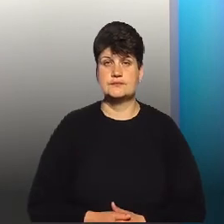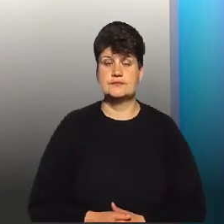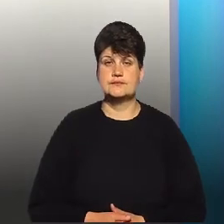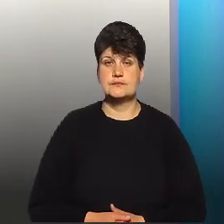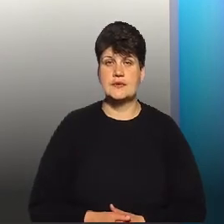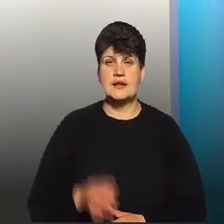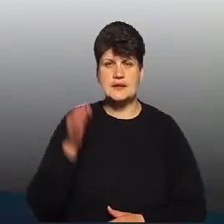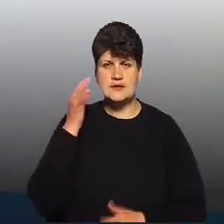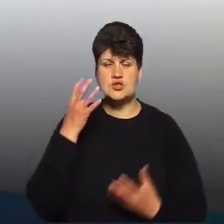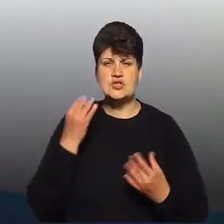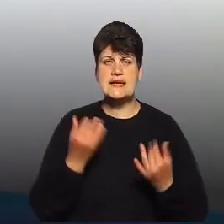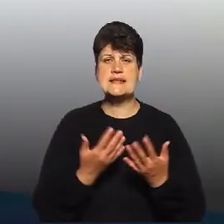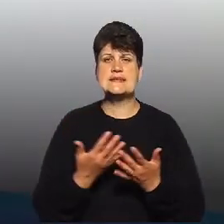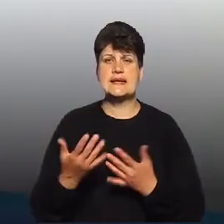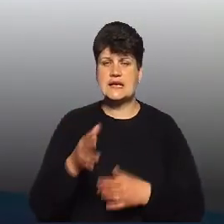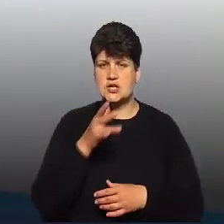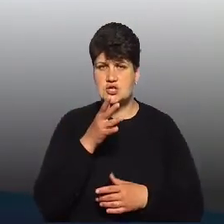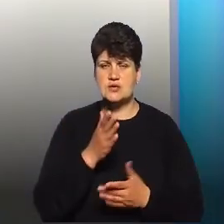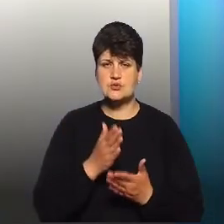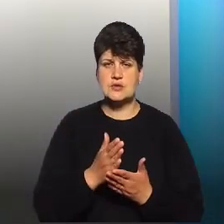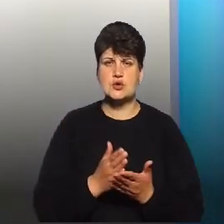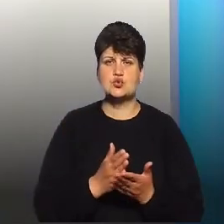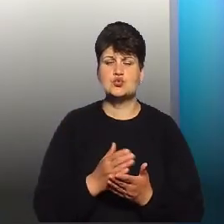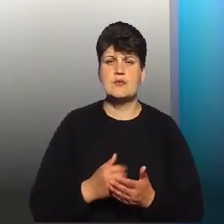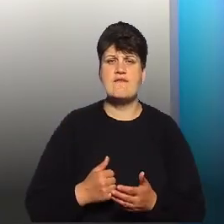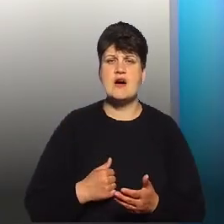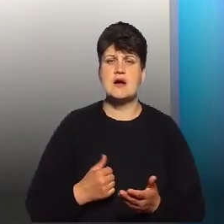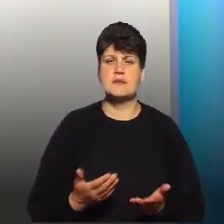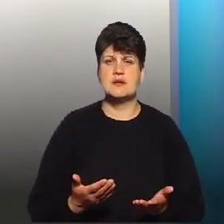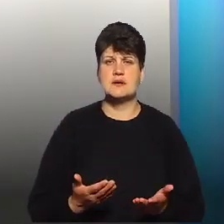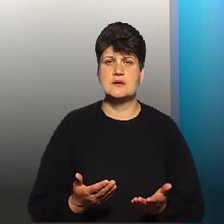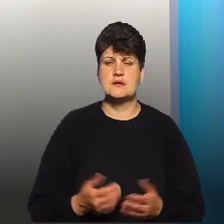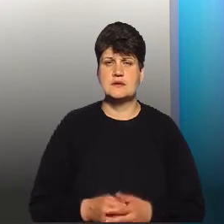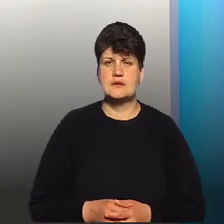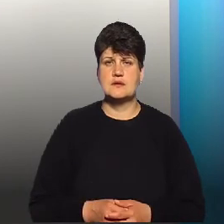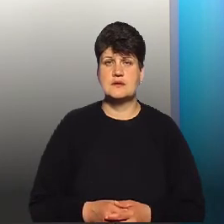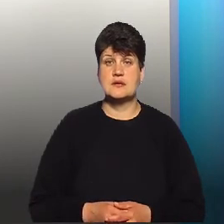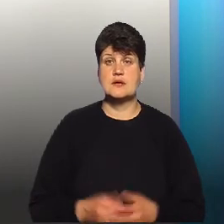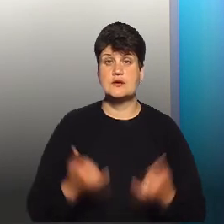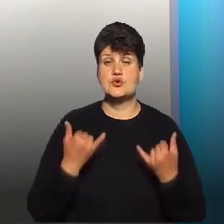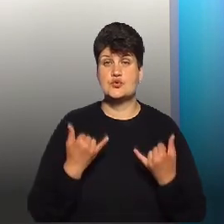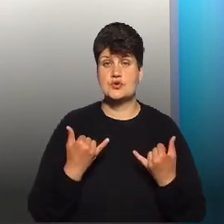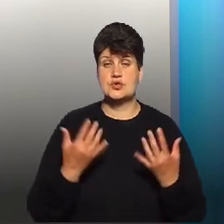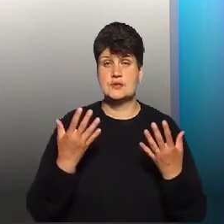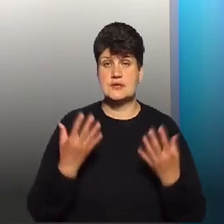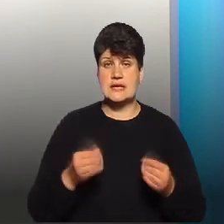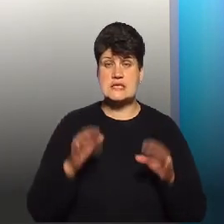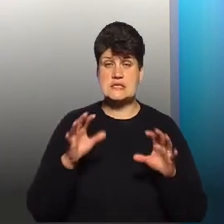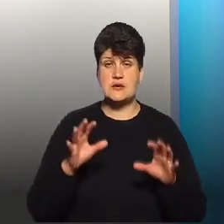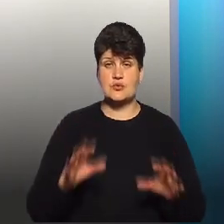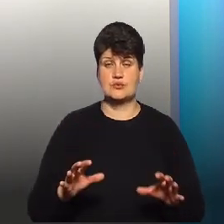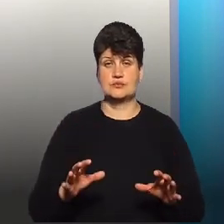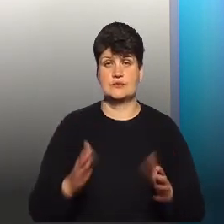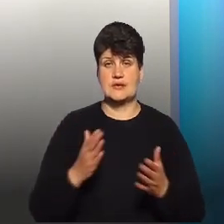будь ласка, скільки часу триває служба в армії? Значить, на даний час законодавством визначені такі